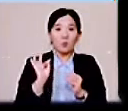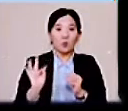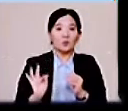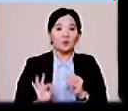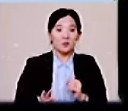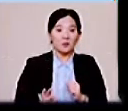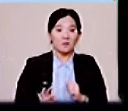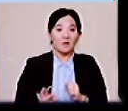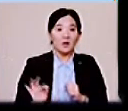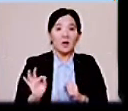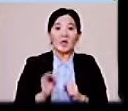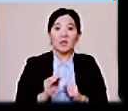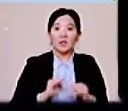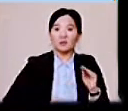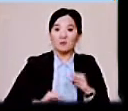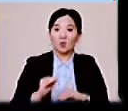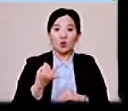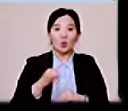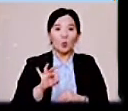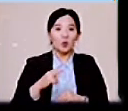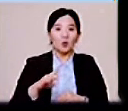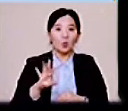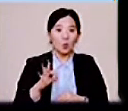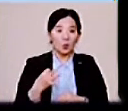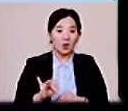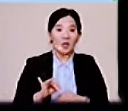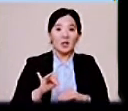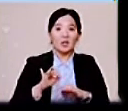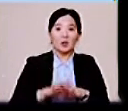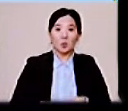10% раствора йодной настойки?